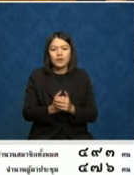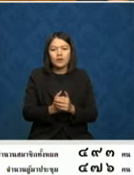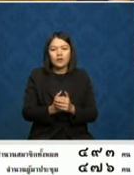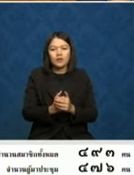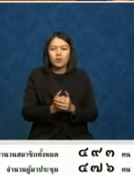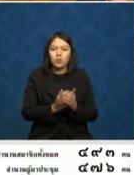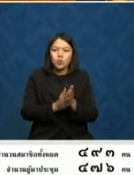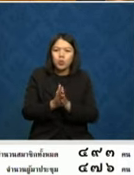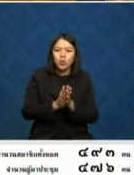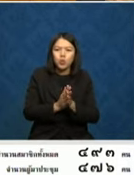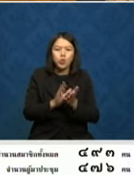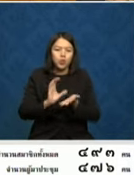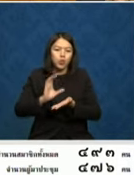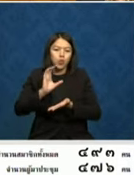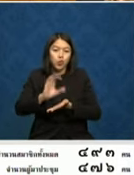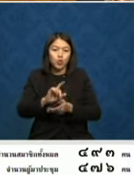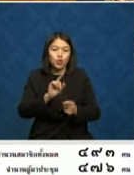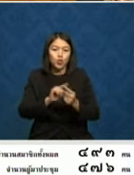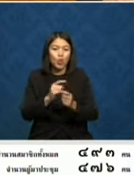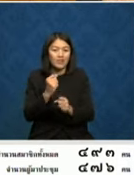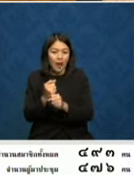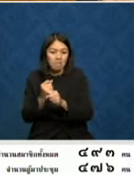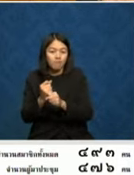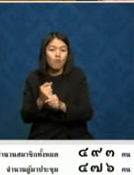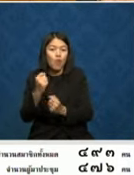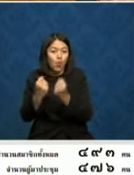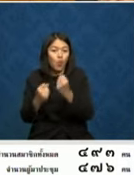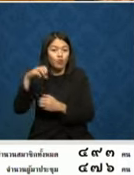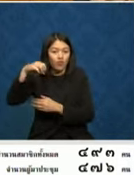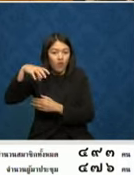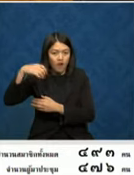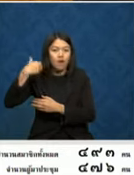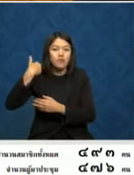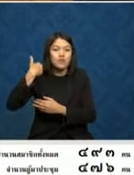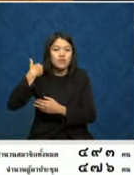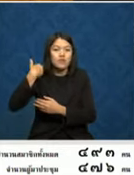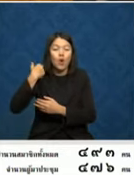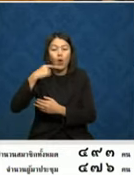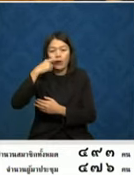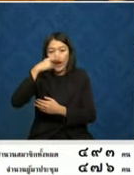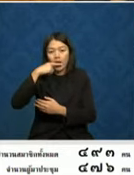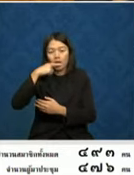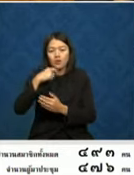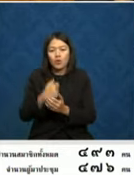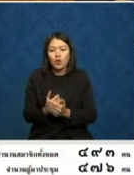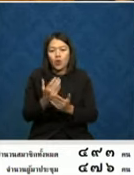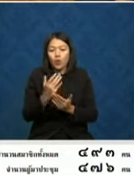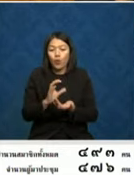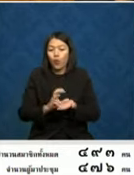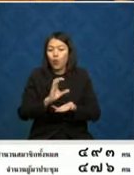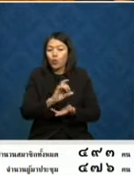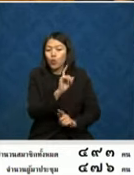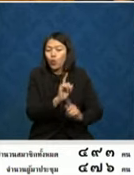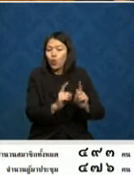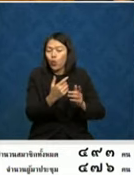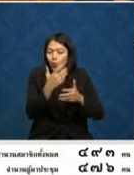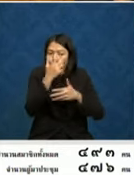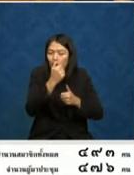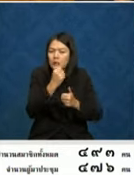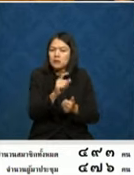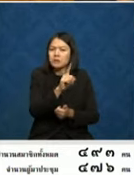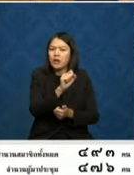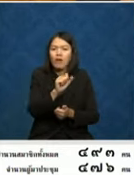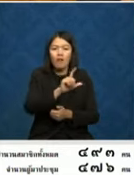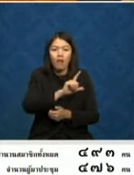แล้วก็ดึงดูดการลงทุนในเรื่องของการผลิตรถ EV ต่างๆเข้ามาในประเทศไทยได้อย่างจำนวนมากหลายแสนล้านบ